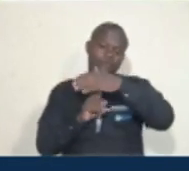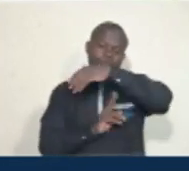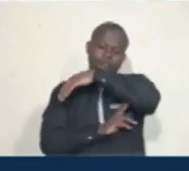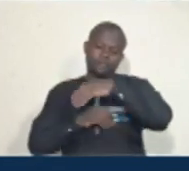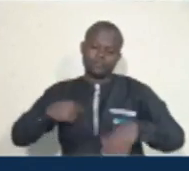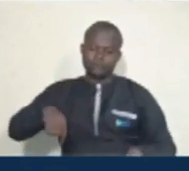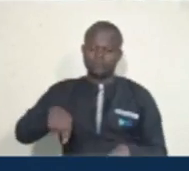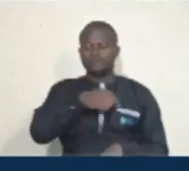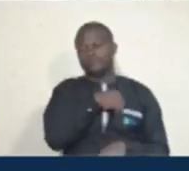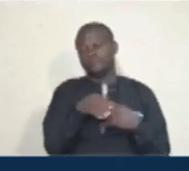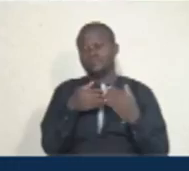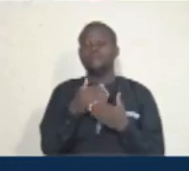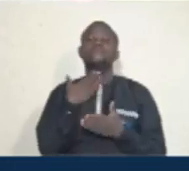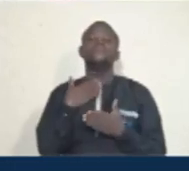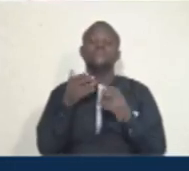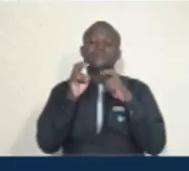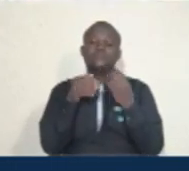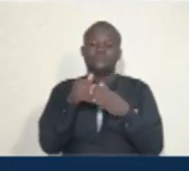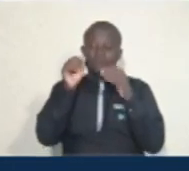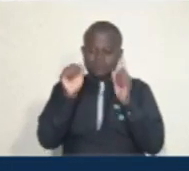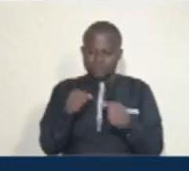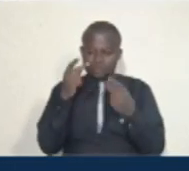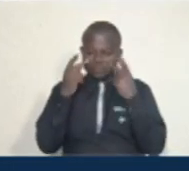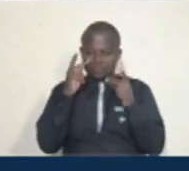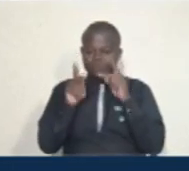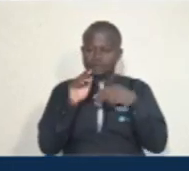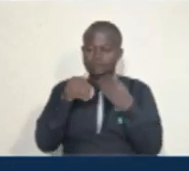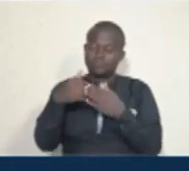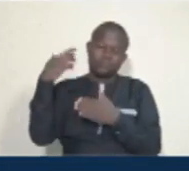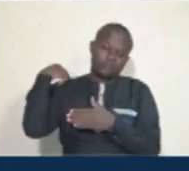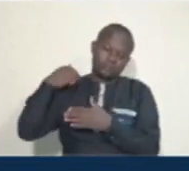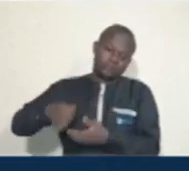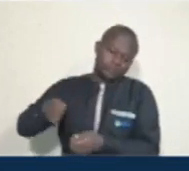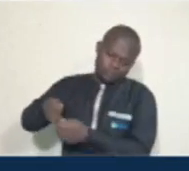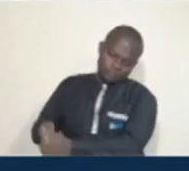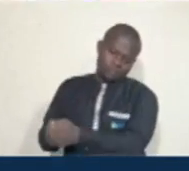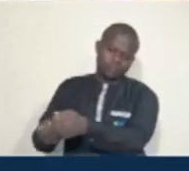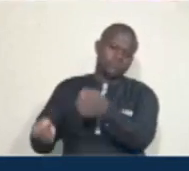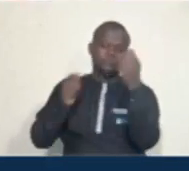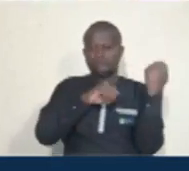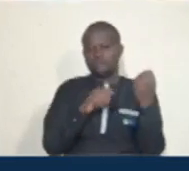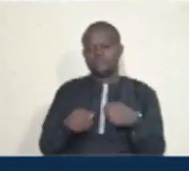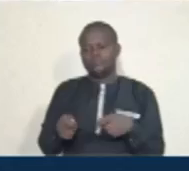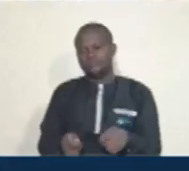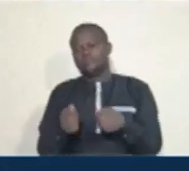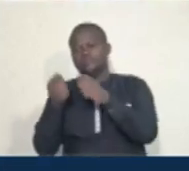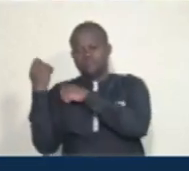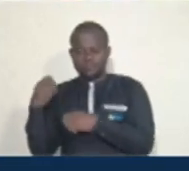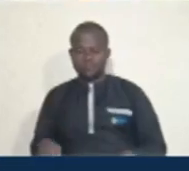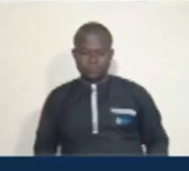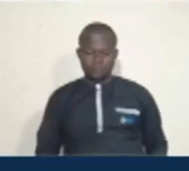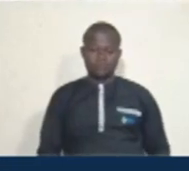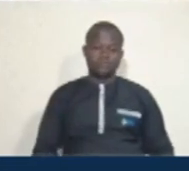cyacu. Tukaba twifuza ko haboneka abantu bashinzwe kujya batiyura uyu mucanga. Dufite impungenge ko